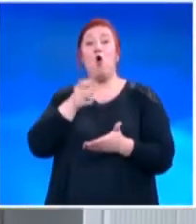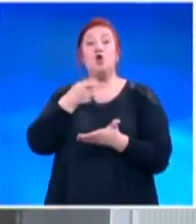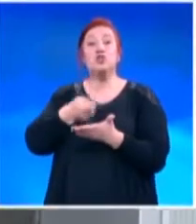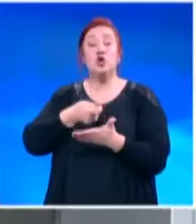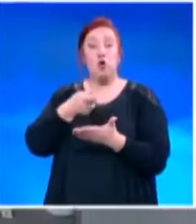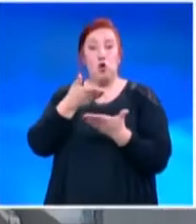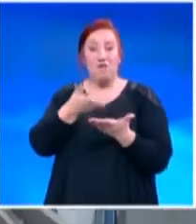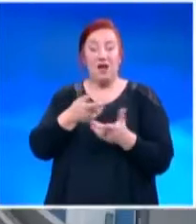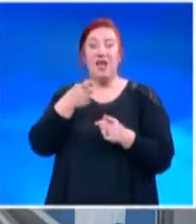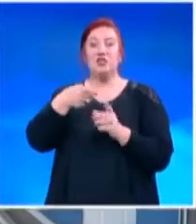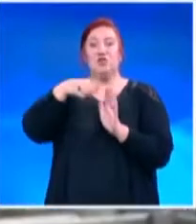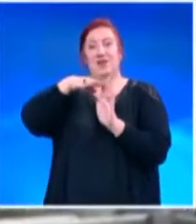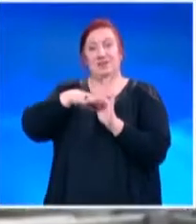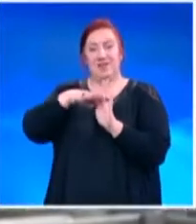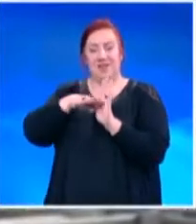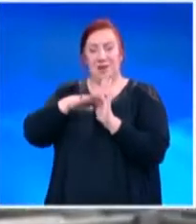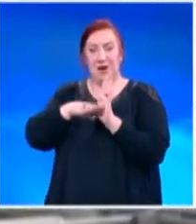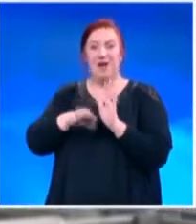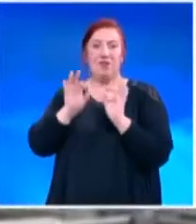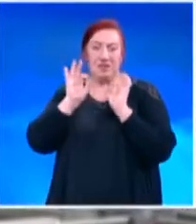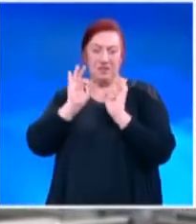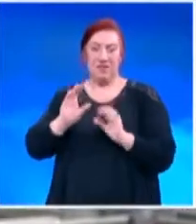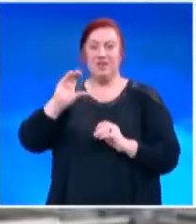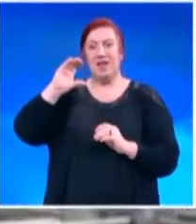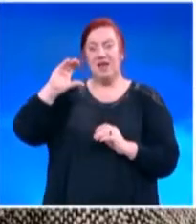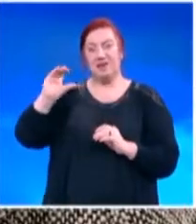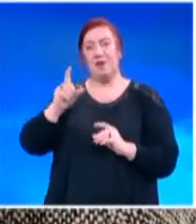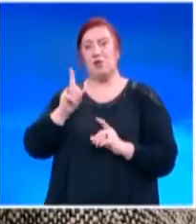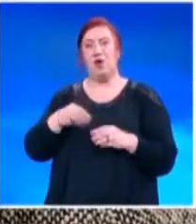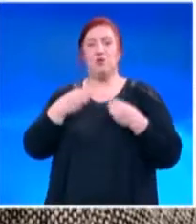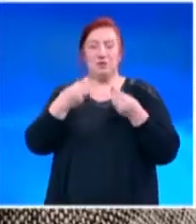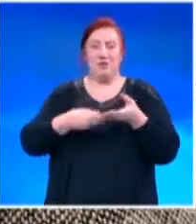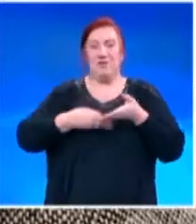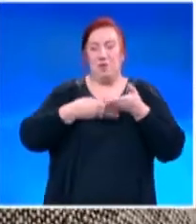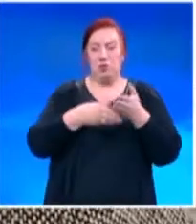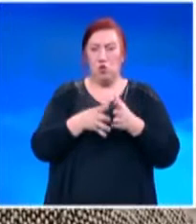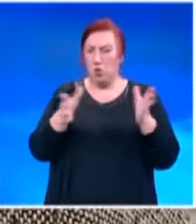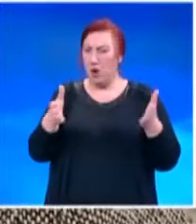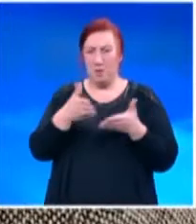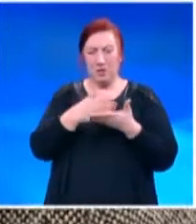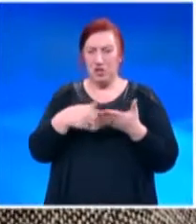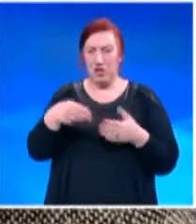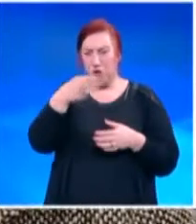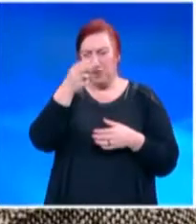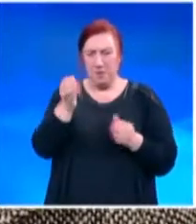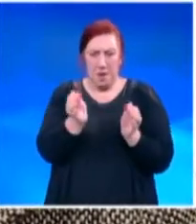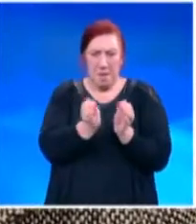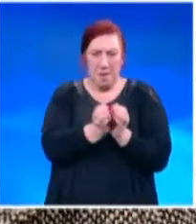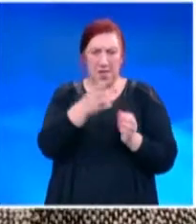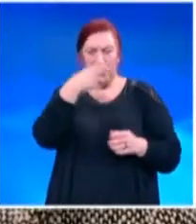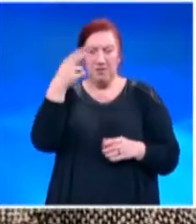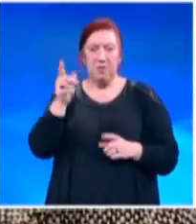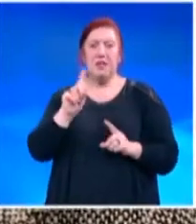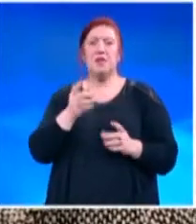това значително се намалява действителния размер на помощта. Огромната част от фирмите, малките фирми, изобщо няма да могат да